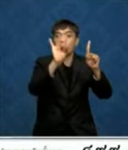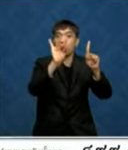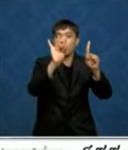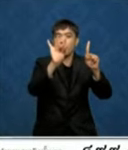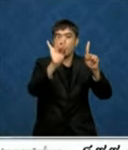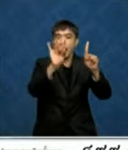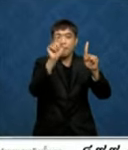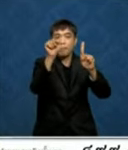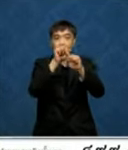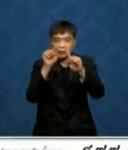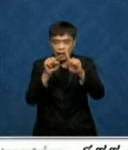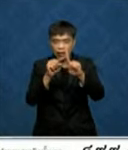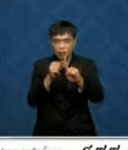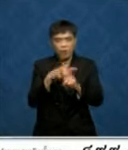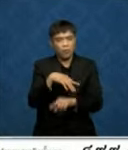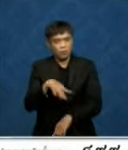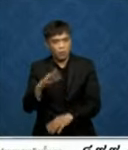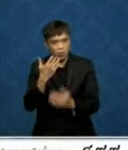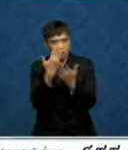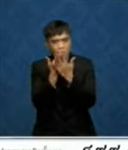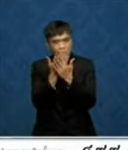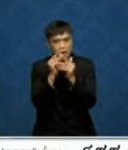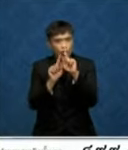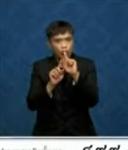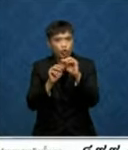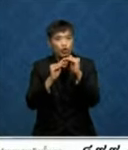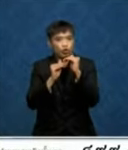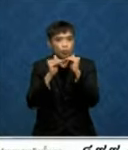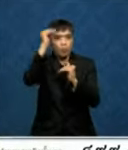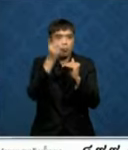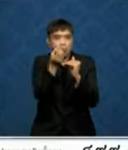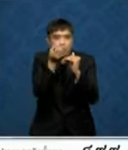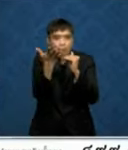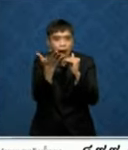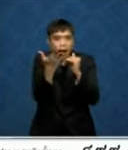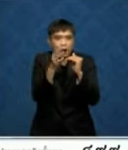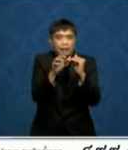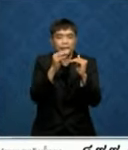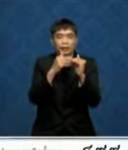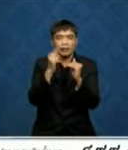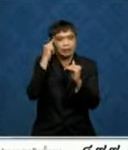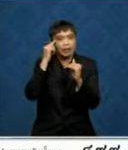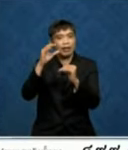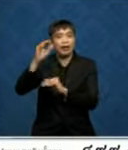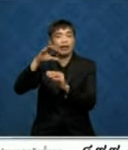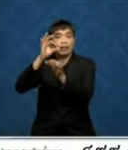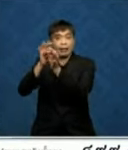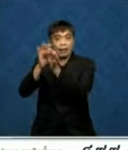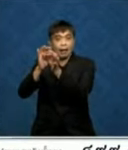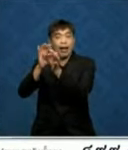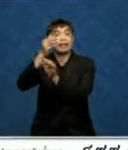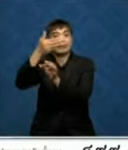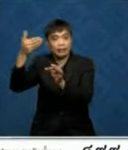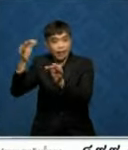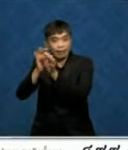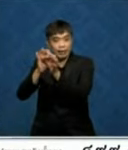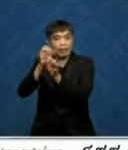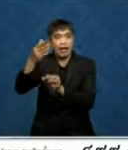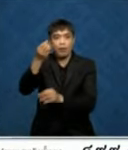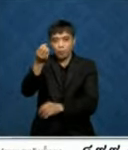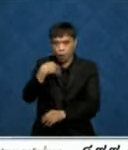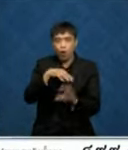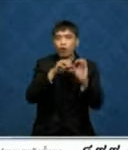เมื่อเทียบกับหน่วยงานอื่นๆที่ประเมินไม่ว่าจะเป็นแบงก์ชาติที่ประเมินว่าตลอดโครงการอยู่ที่ 0.9% หรือสภาพัฒน์